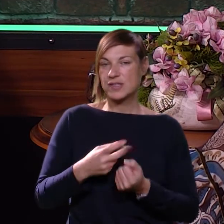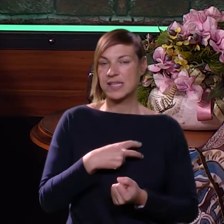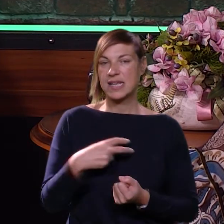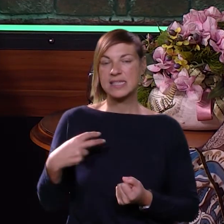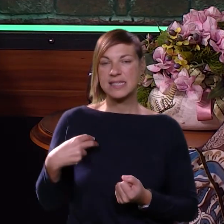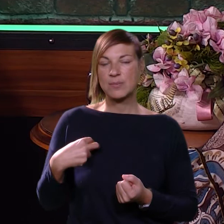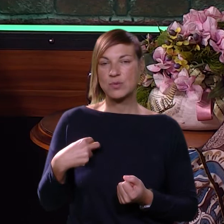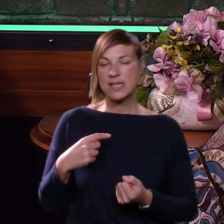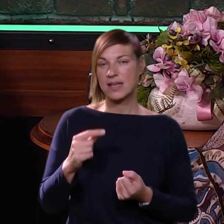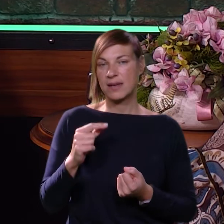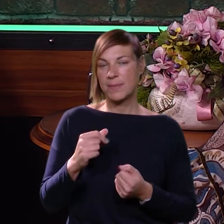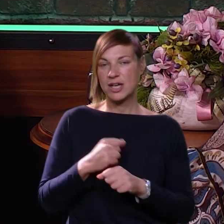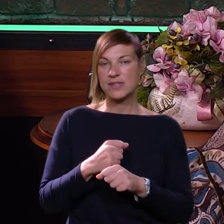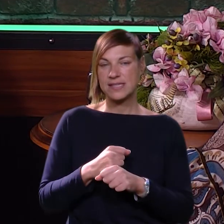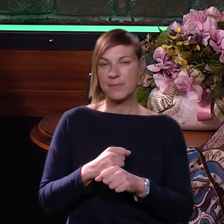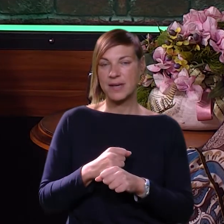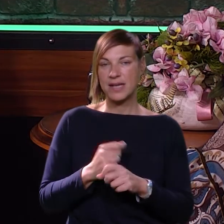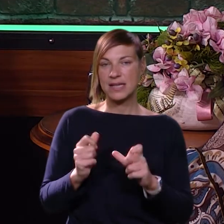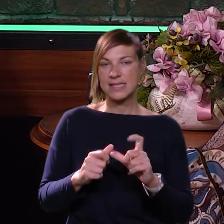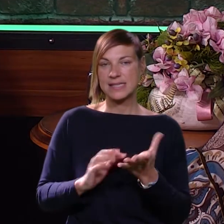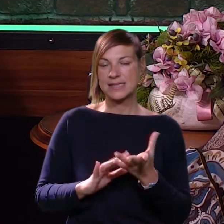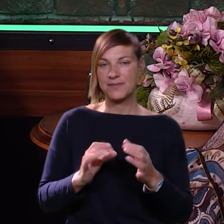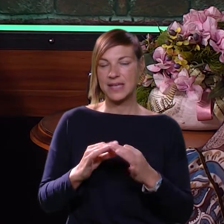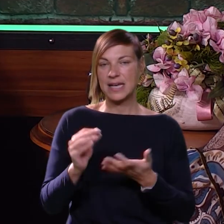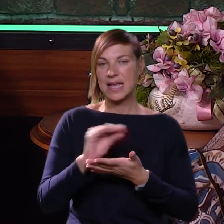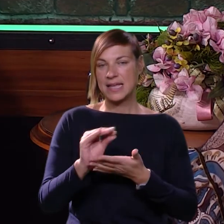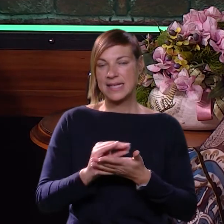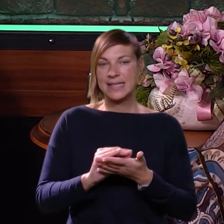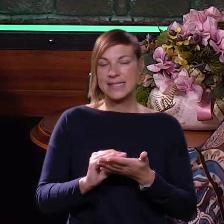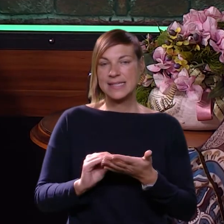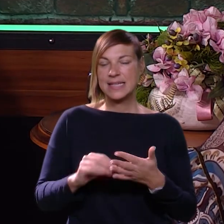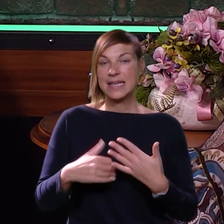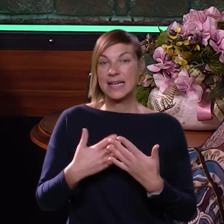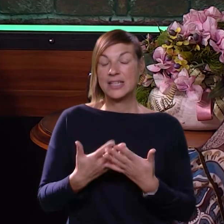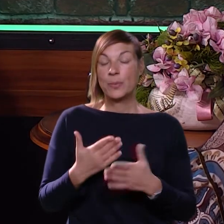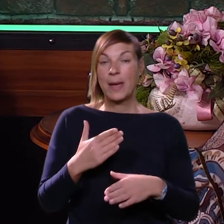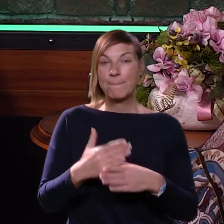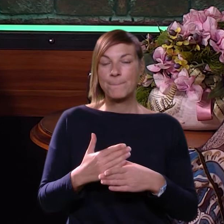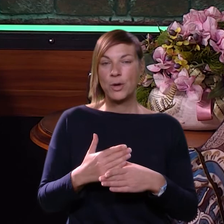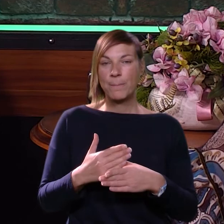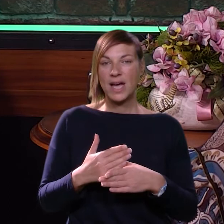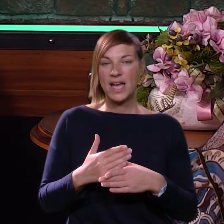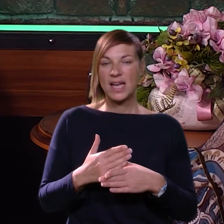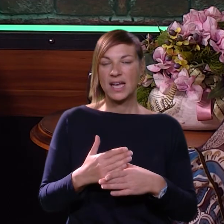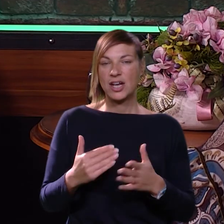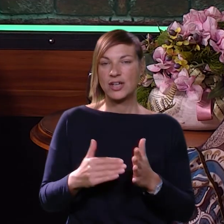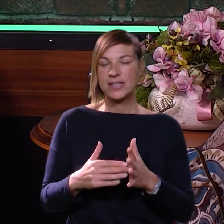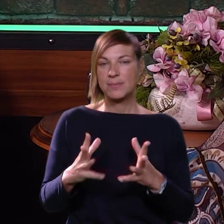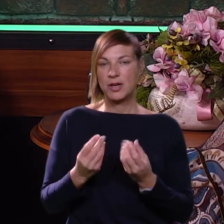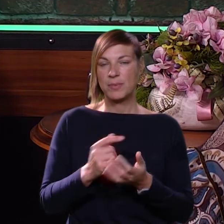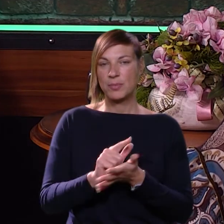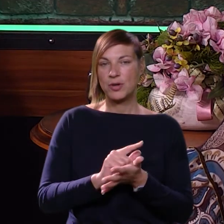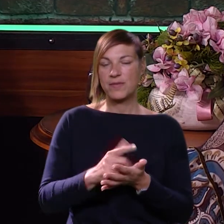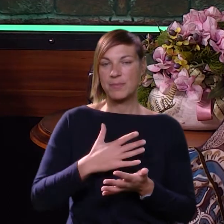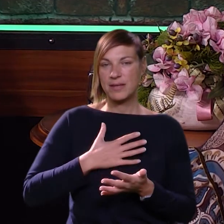nosila sam u Zagrebi i malo sam nešto radila na svili, malo sam nešto slikala, malo sam, tako to mi je u stvari pomagalo da, trebalo mi